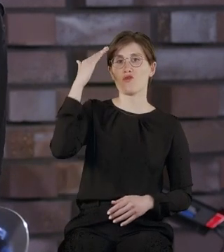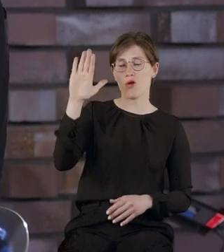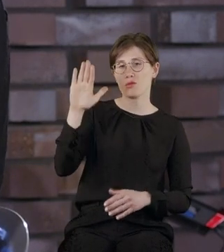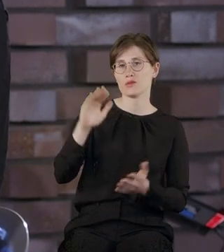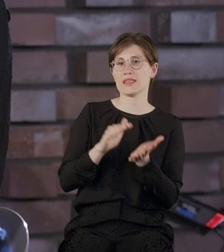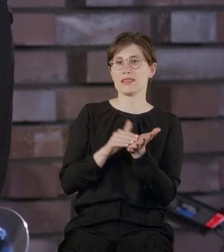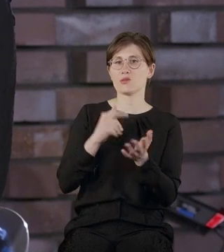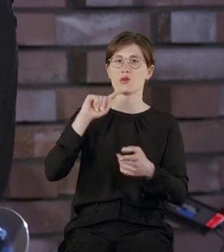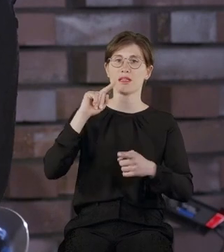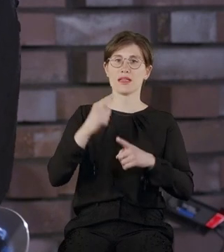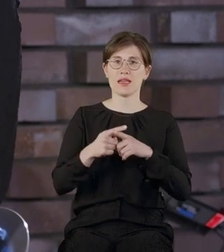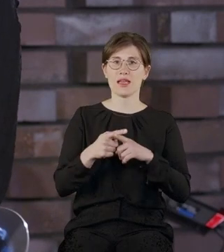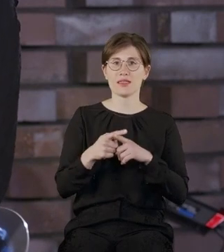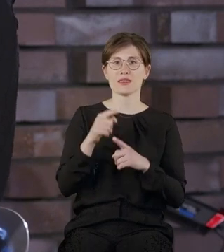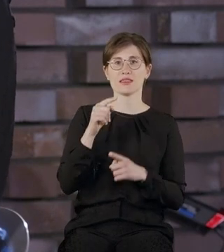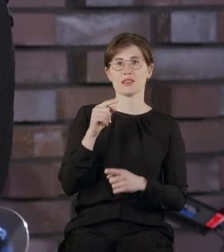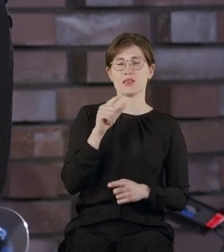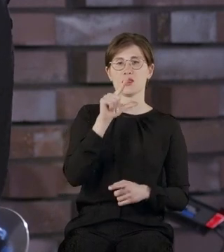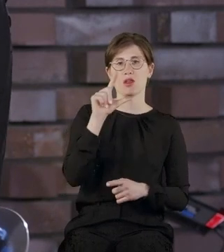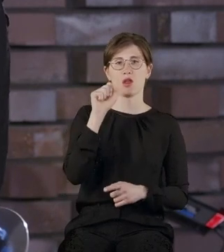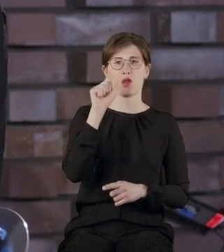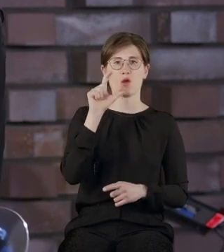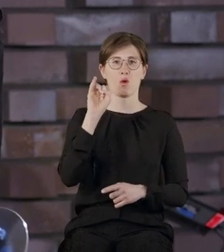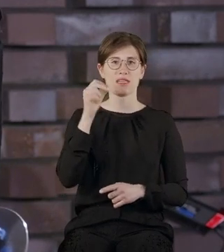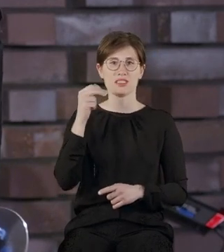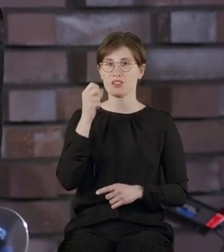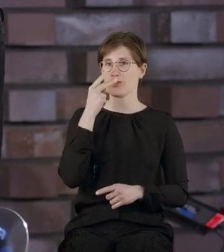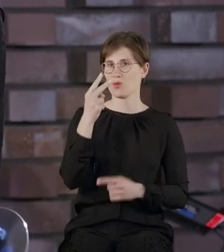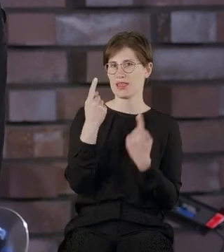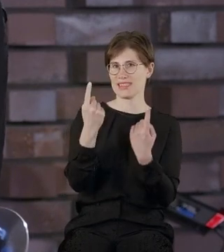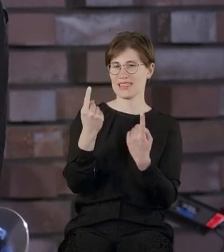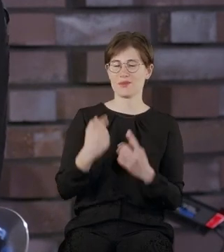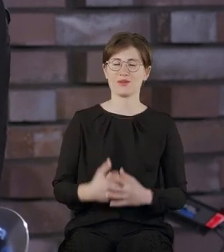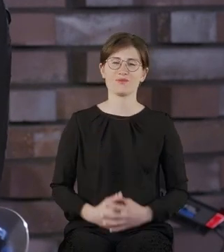jak na przykład grecki, syryjski czy łacina. Zobaczcie sami.